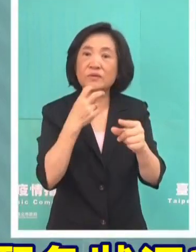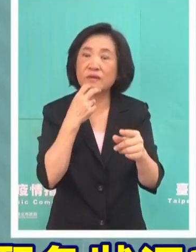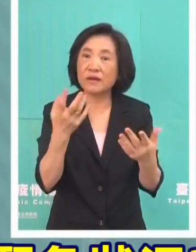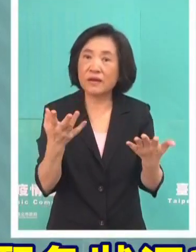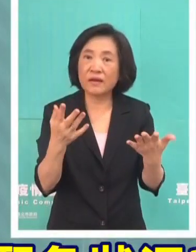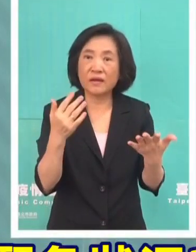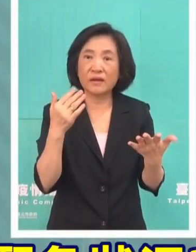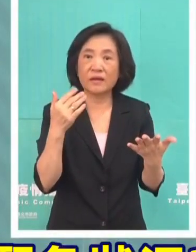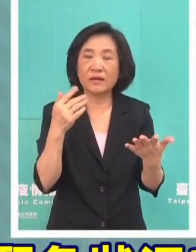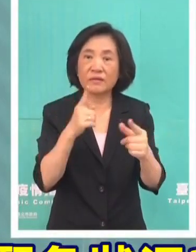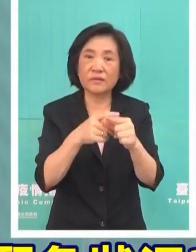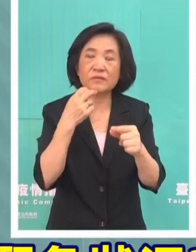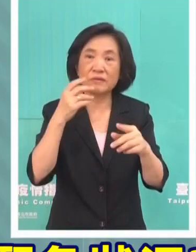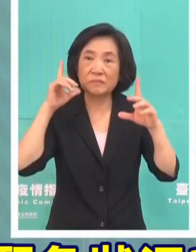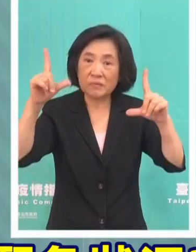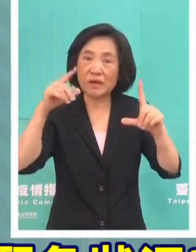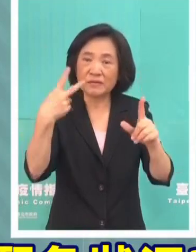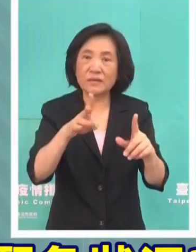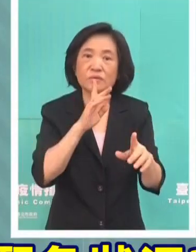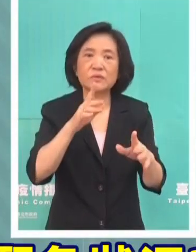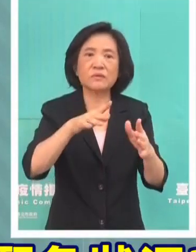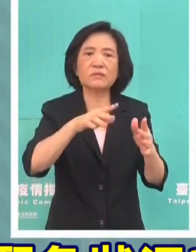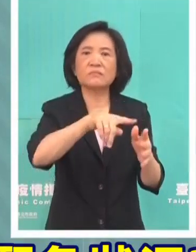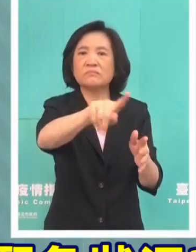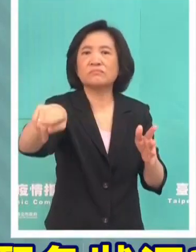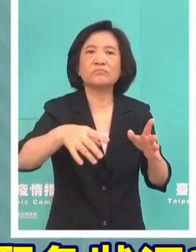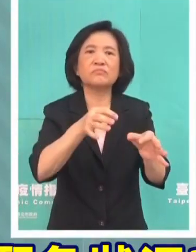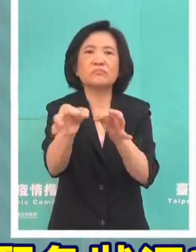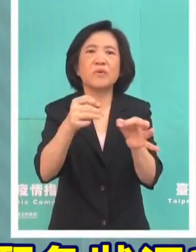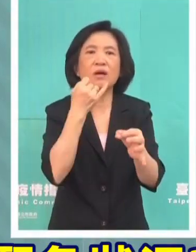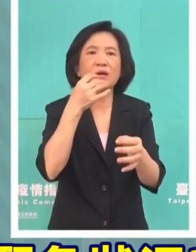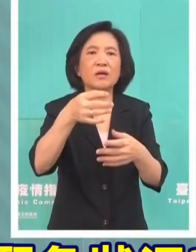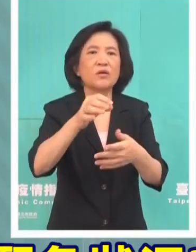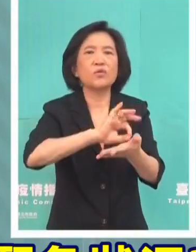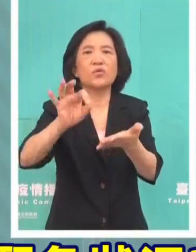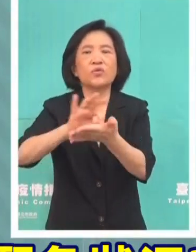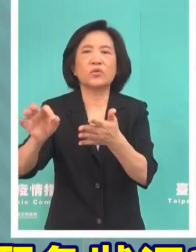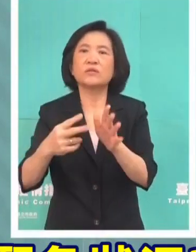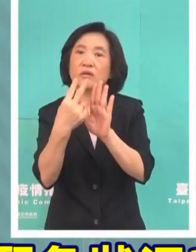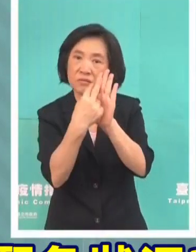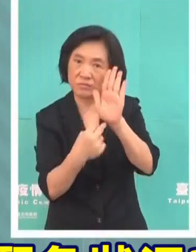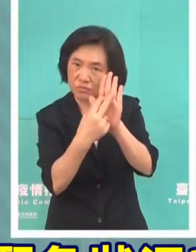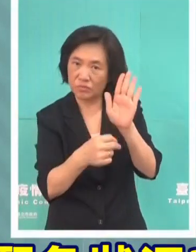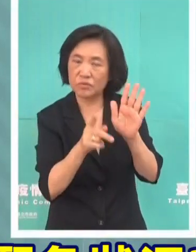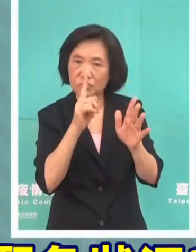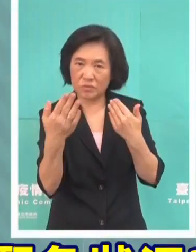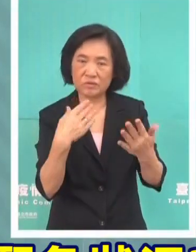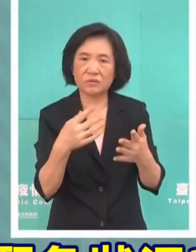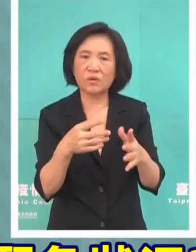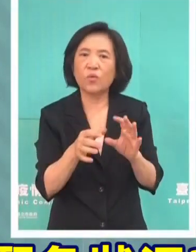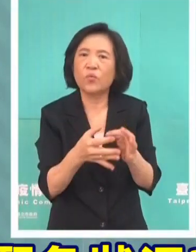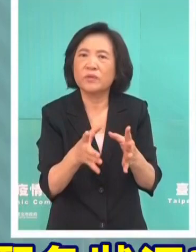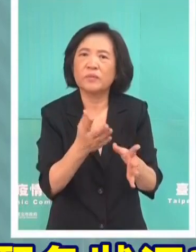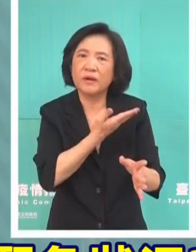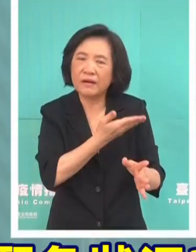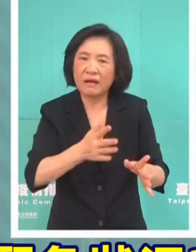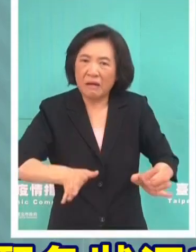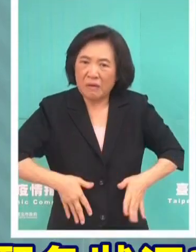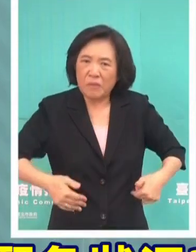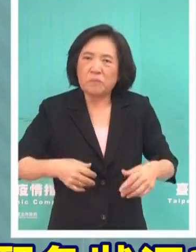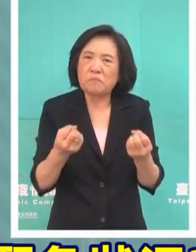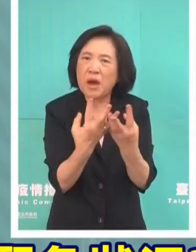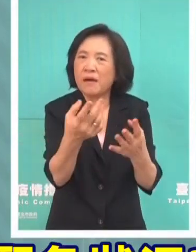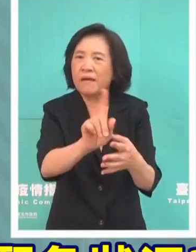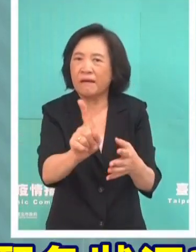说，要给他开始在市面上大量使用的时候，没有就要说明说，是基于什么样的紧急状